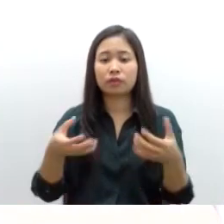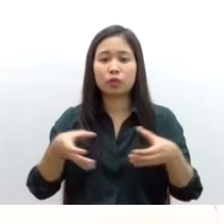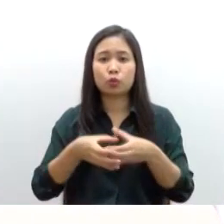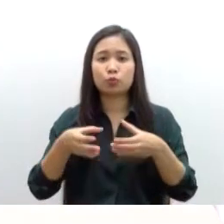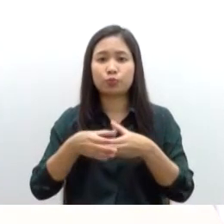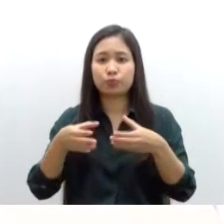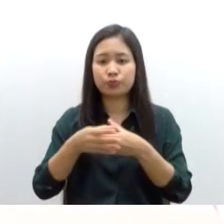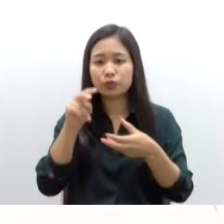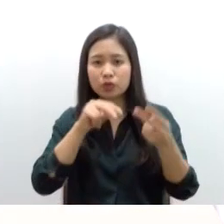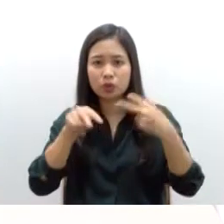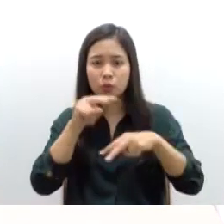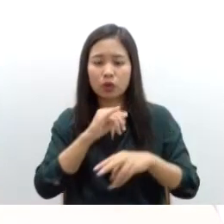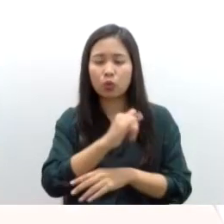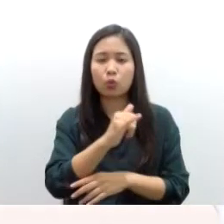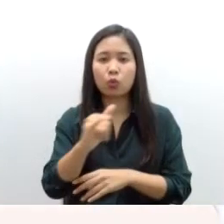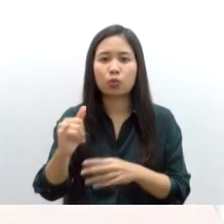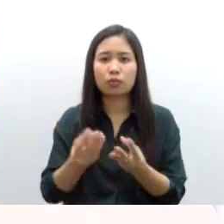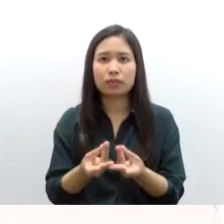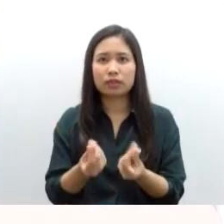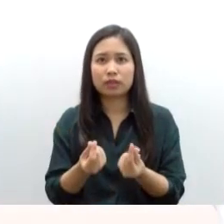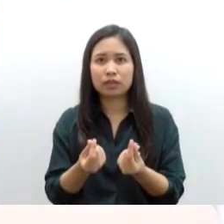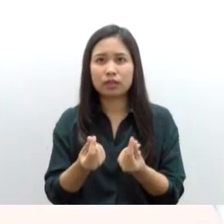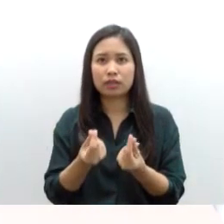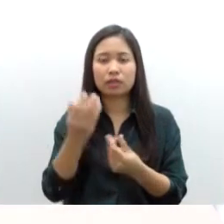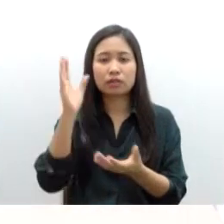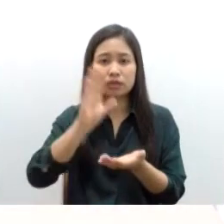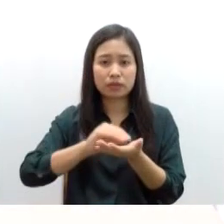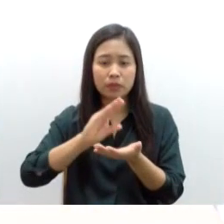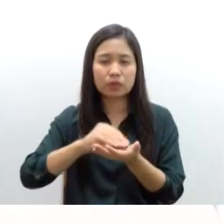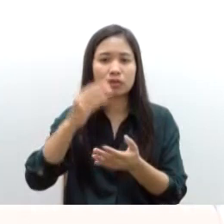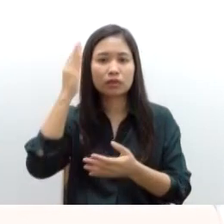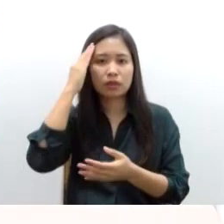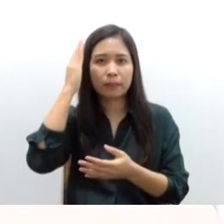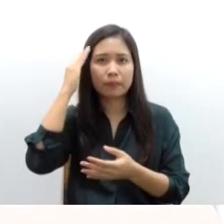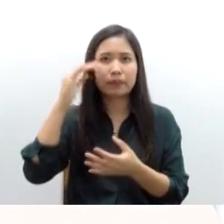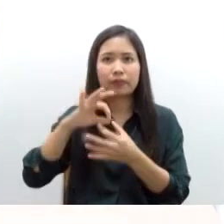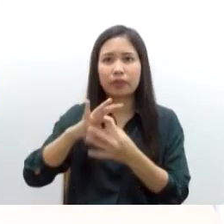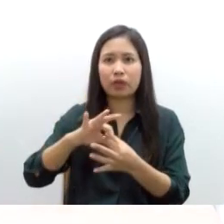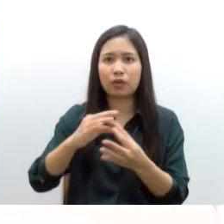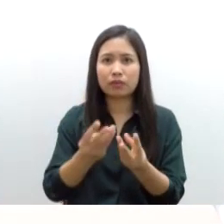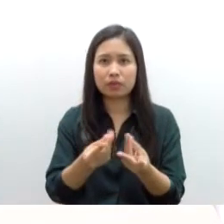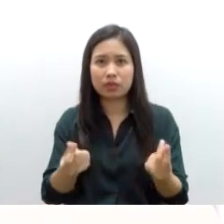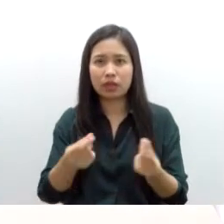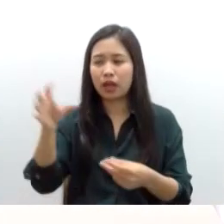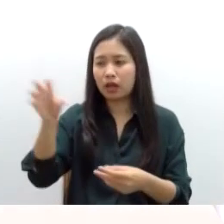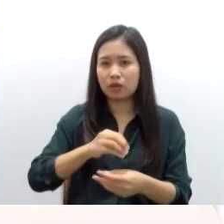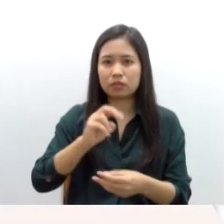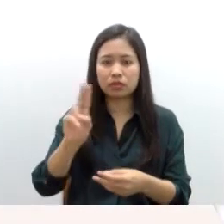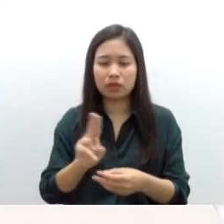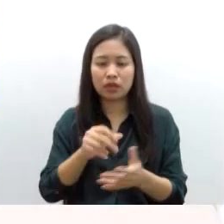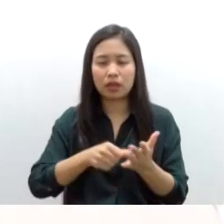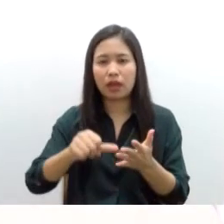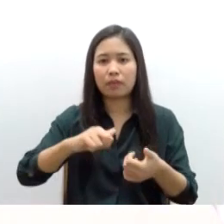การนะครับลงพื้นที่ก็เพื่อต้องการที่จะทราบข้อมูลนะครับอย่างแท้จริงในพื้นที่เพื่อนำมาใช้ในการแก้ปัญ